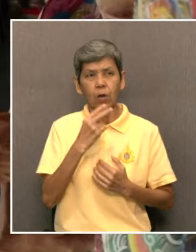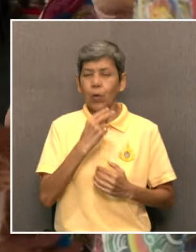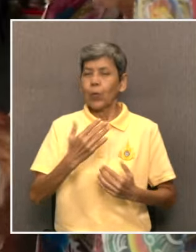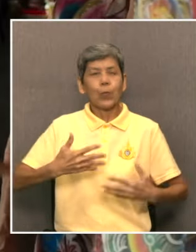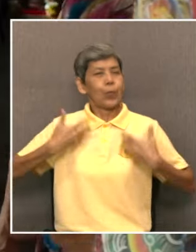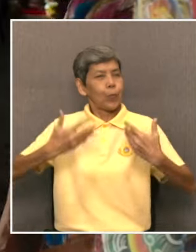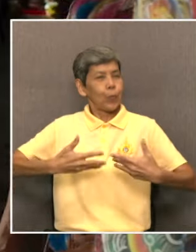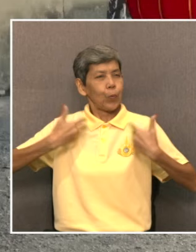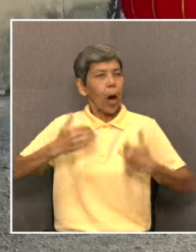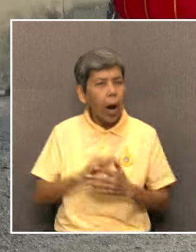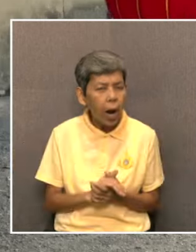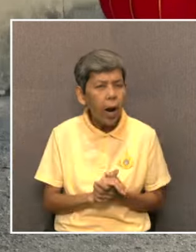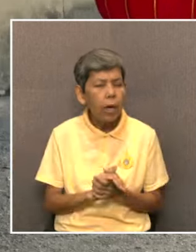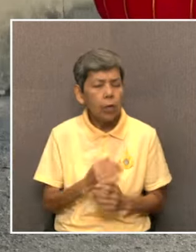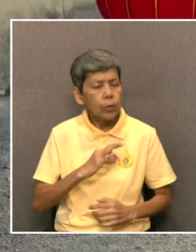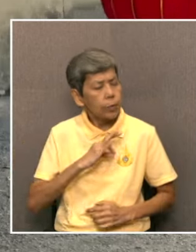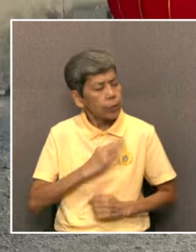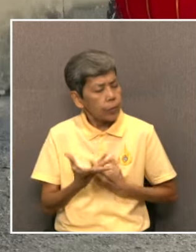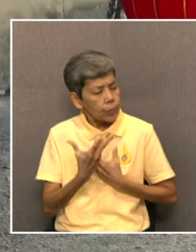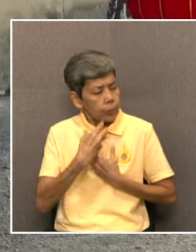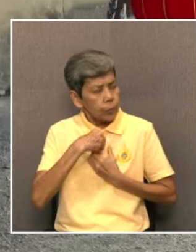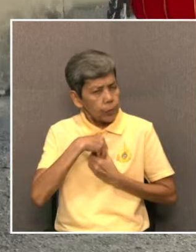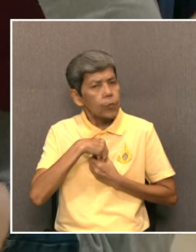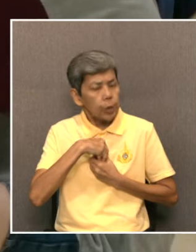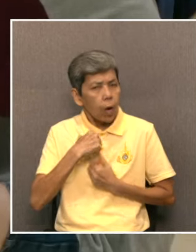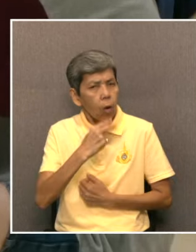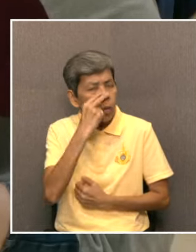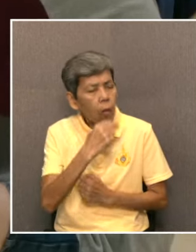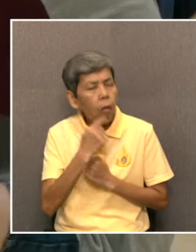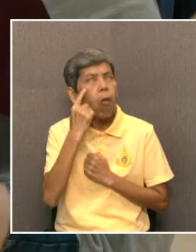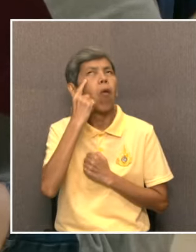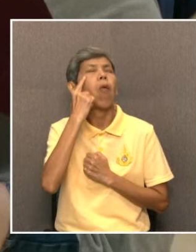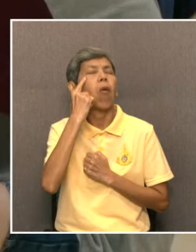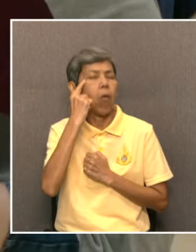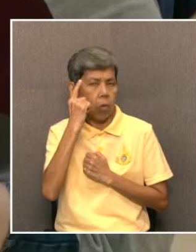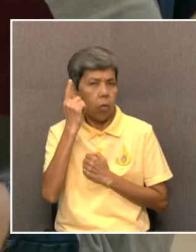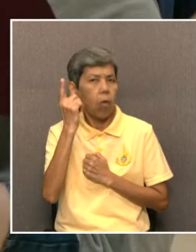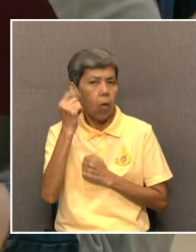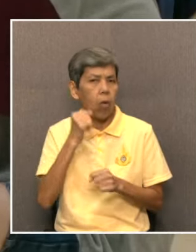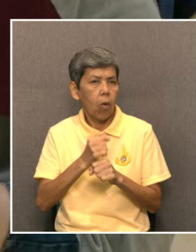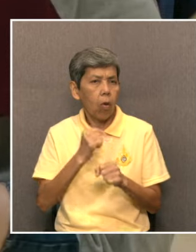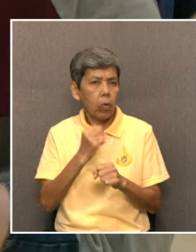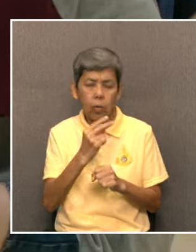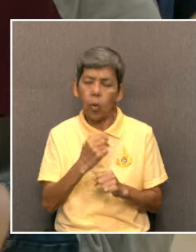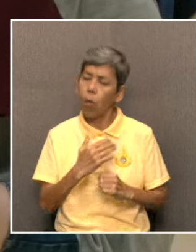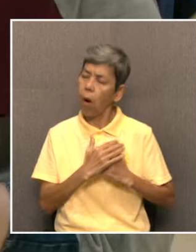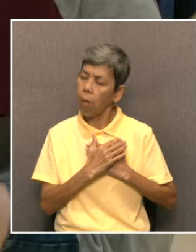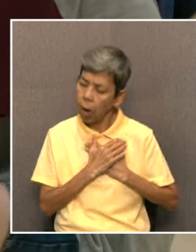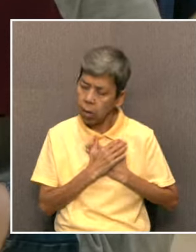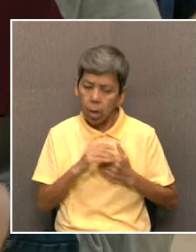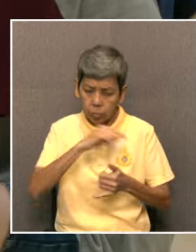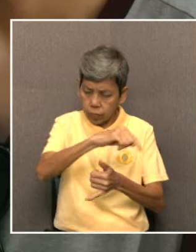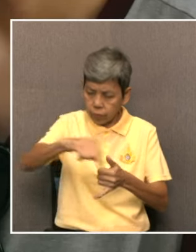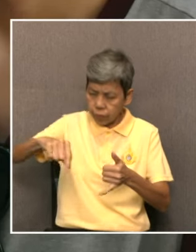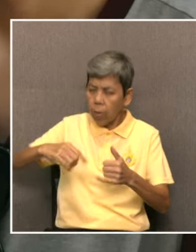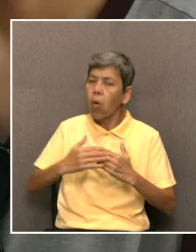ทิงแต่ยังมีคุณค่าทางจิตใจที่ทำให้ผู้ชมได้คิดถึงความสำคัญของการแสดงความกตัญญูต่อคนรอบข้า